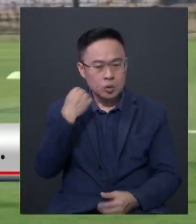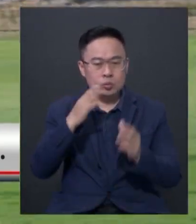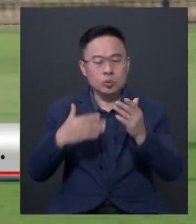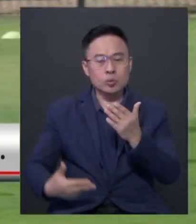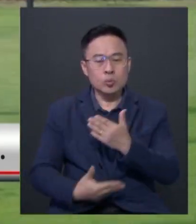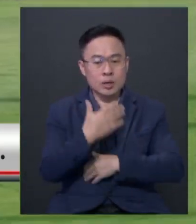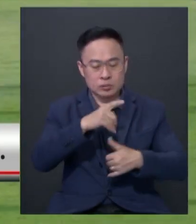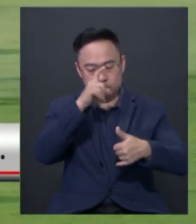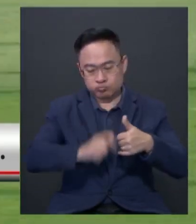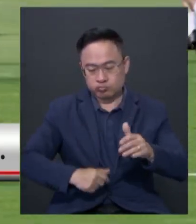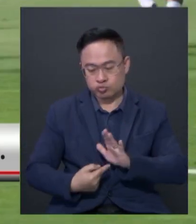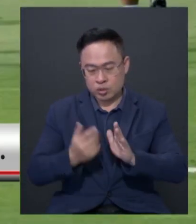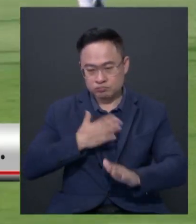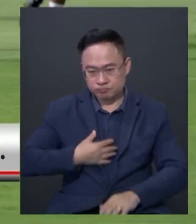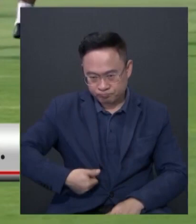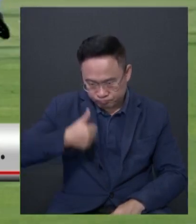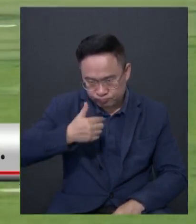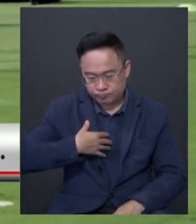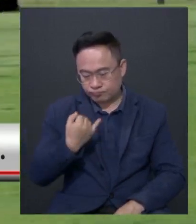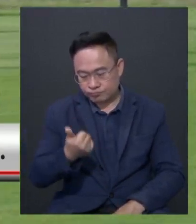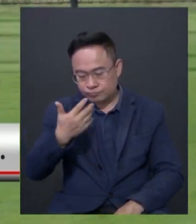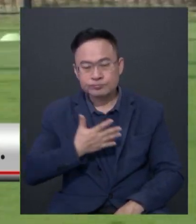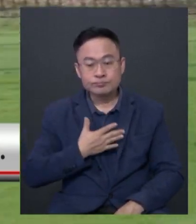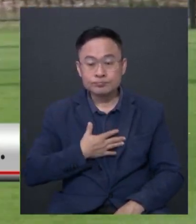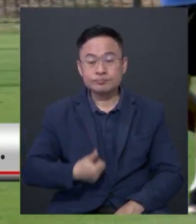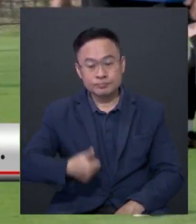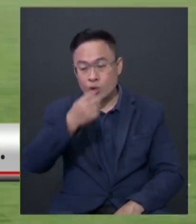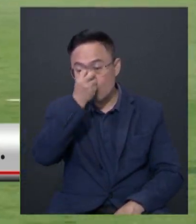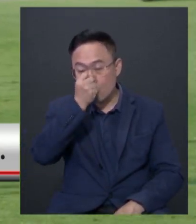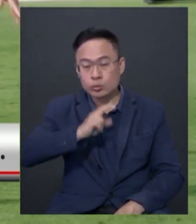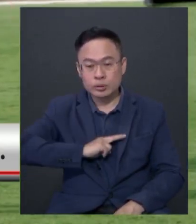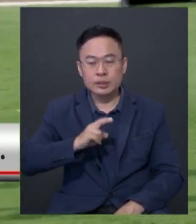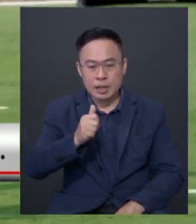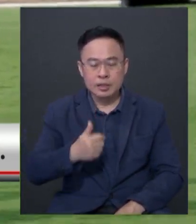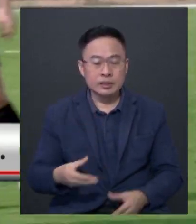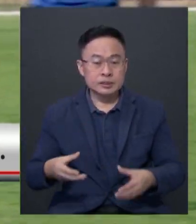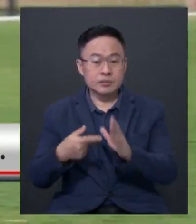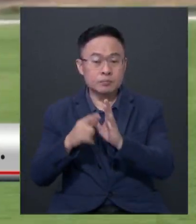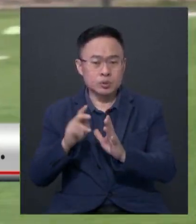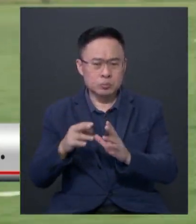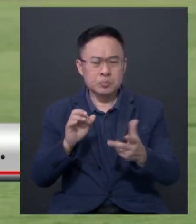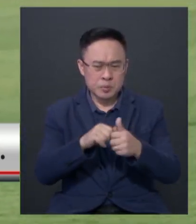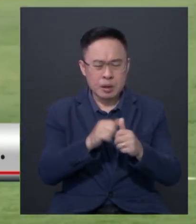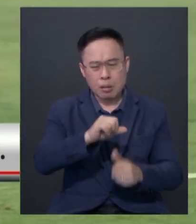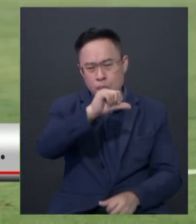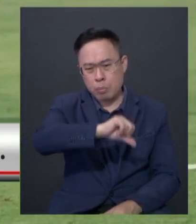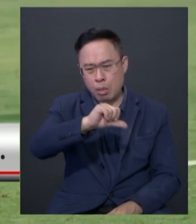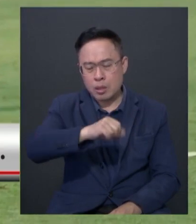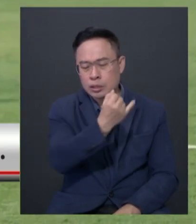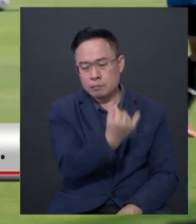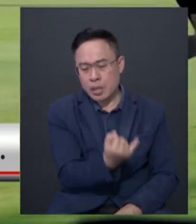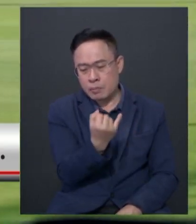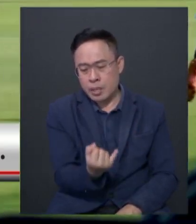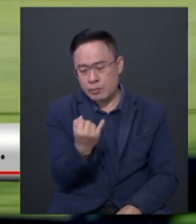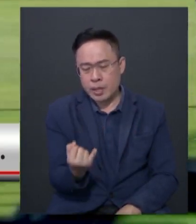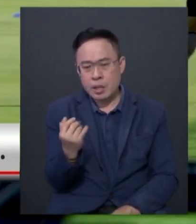ได้พิสูจน์ตัวเองด้วยก็น่าสนใจเพราะว่า BG ก็ฟอร์มไม่ดีจริงๆตั้งแต่เปิดเลข2มาแล้ว